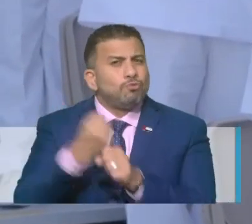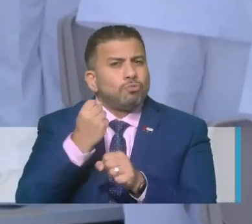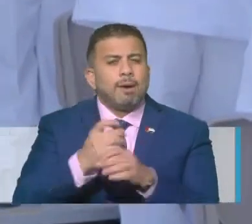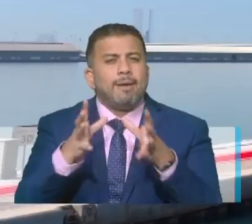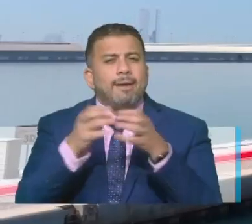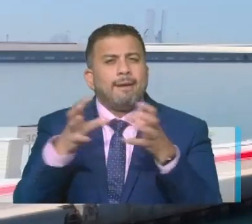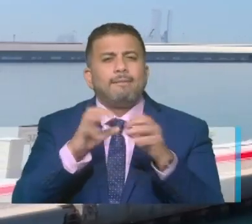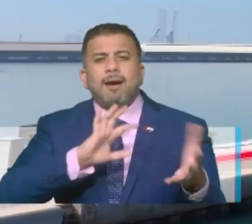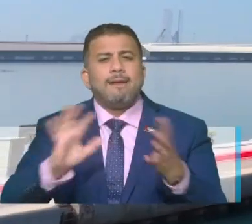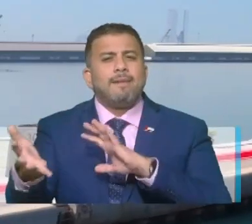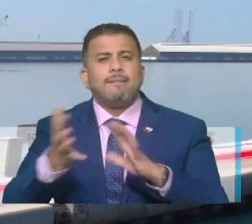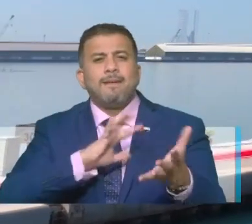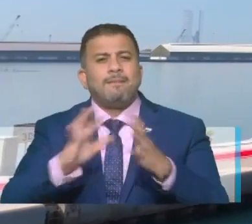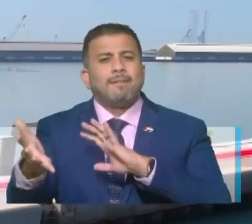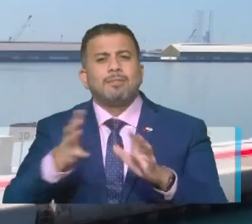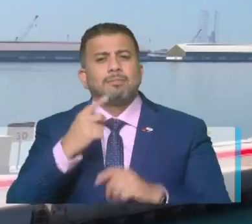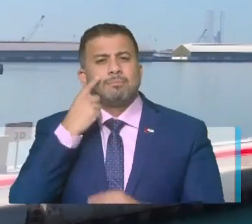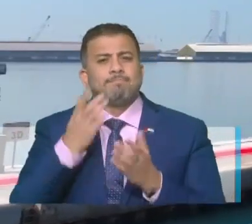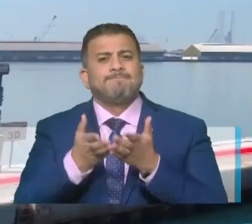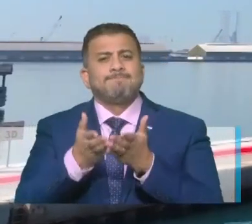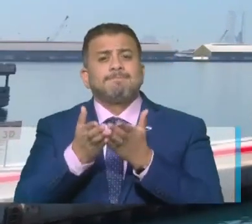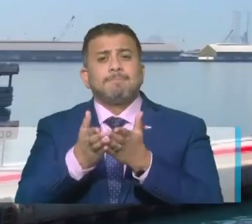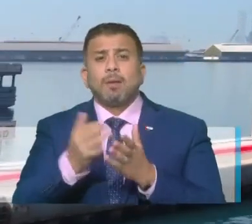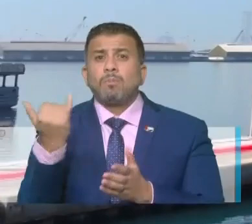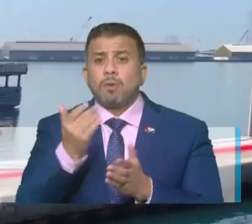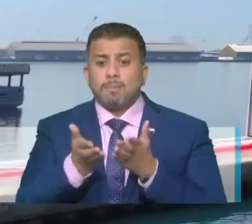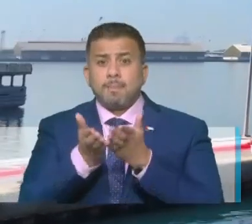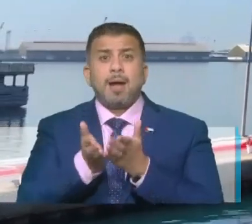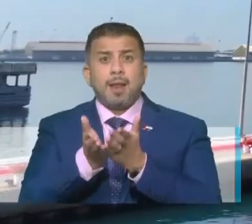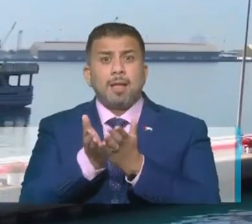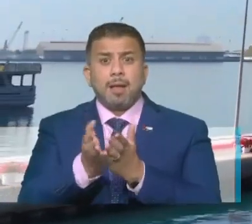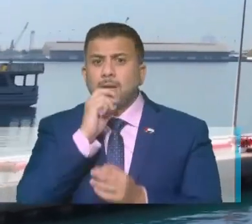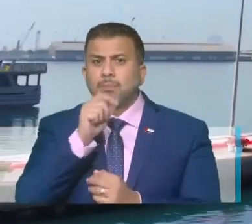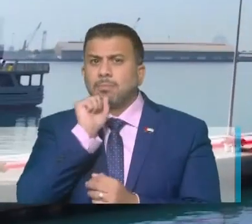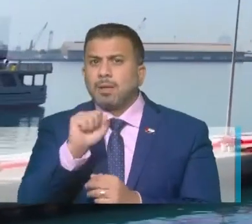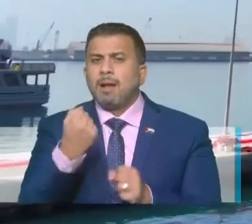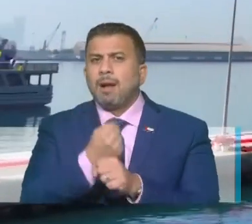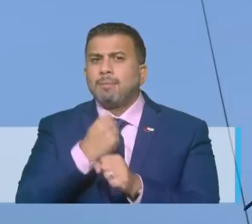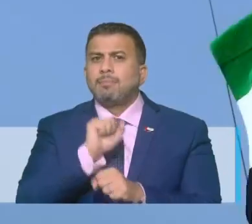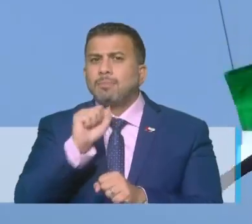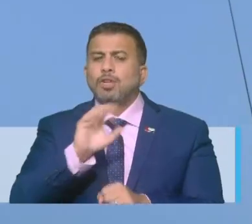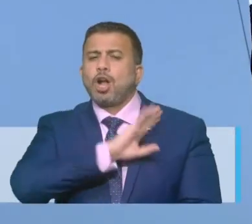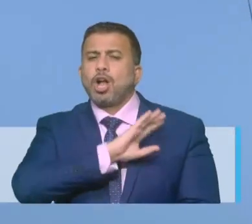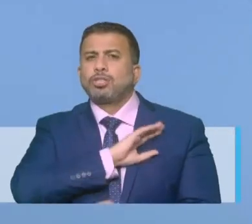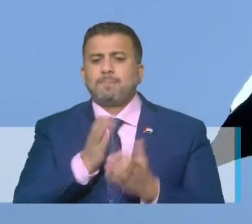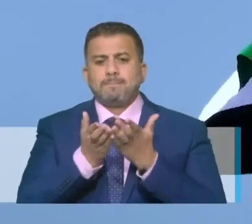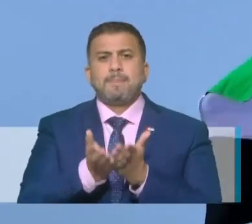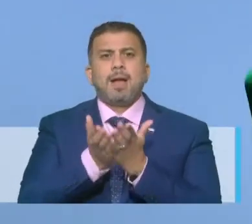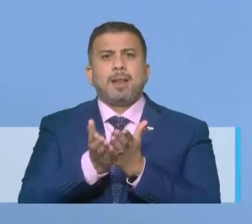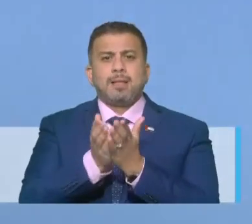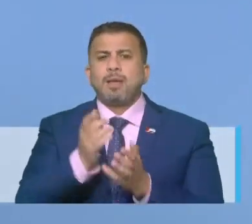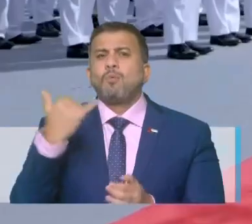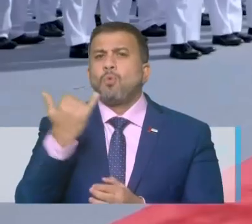والتقنيات العاليه التي تستخدم في هذه القطعه البحريه لتعزيز القدرات العمليات للقوات البحريه في